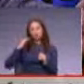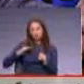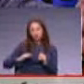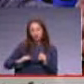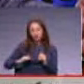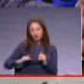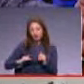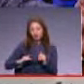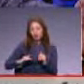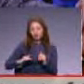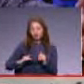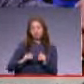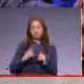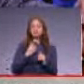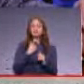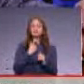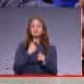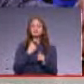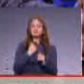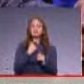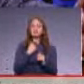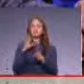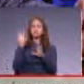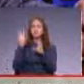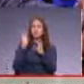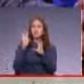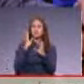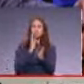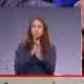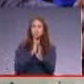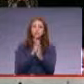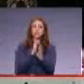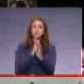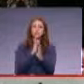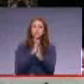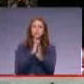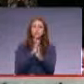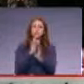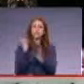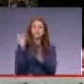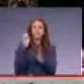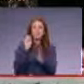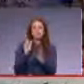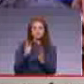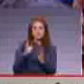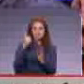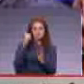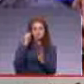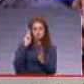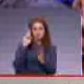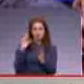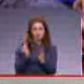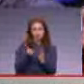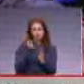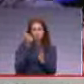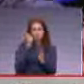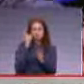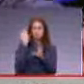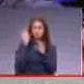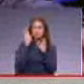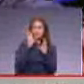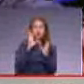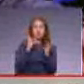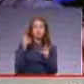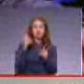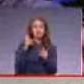في المدرسه وبتروحي البيت بتقلدي مدام فاتن حمامه وبتقعدي ترقصي في الافلام اللي بتشوفيها؟ كم